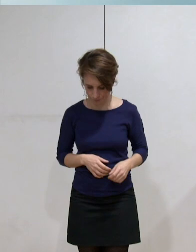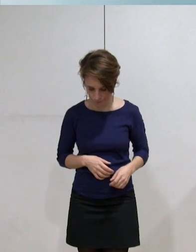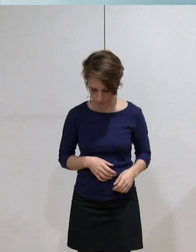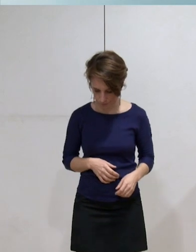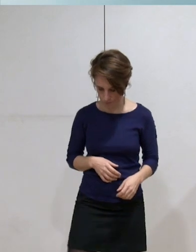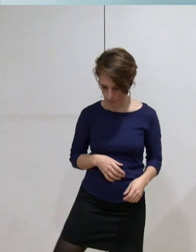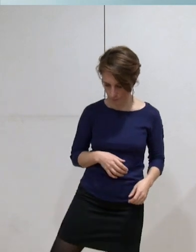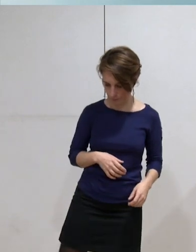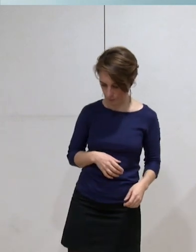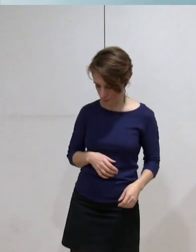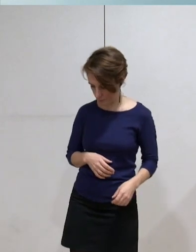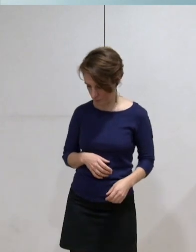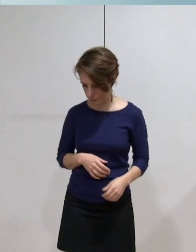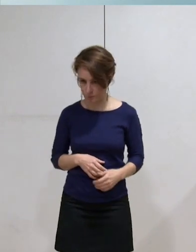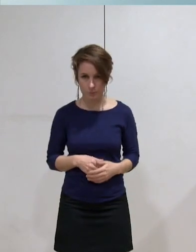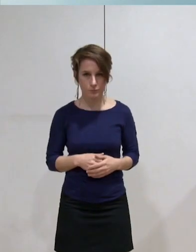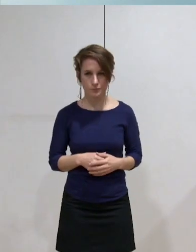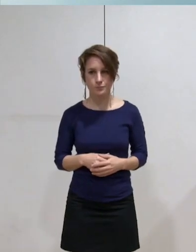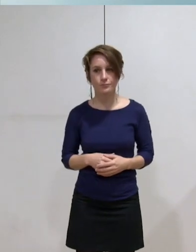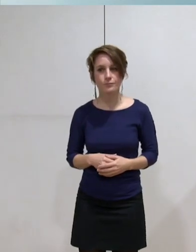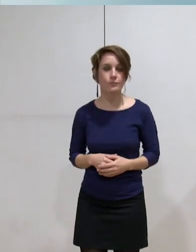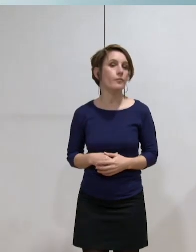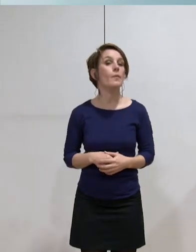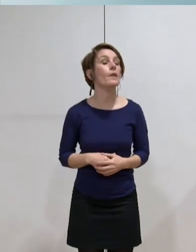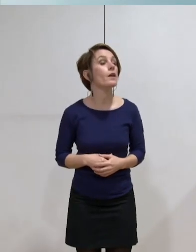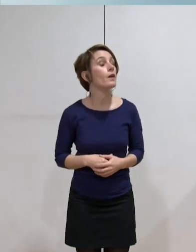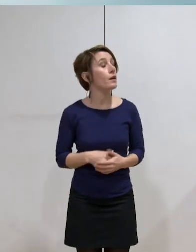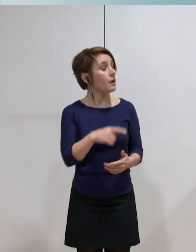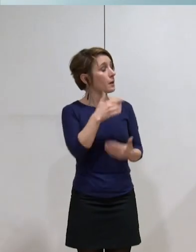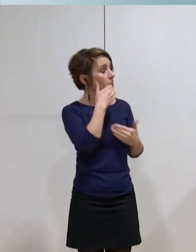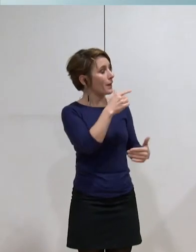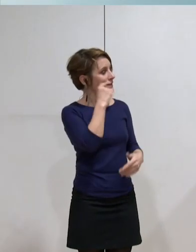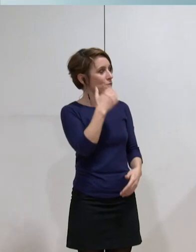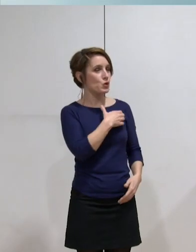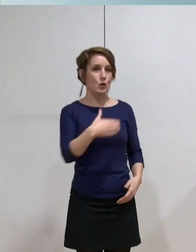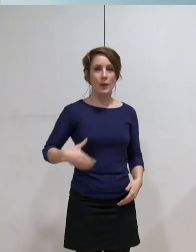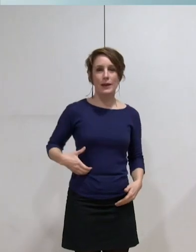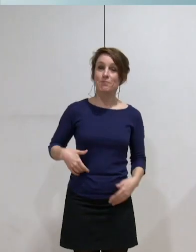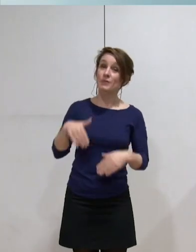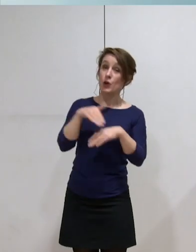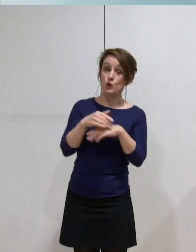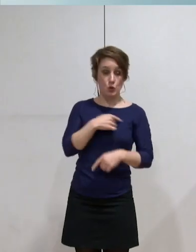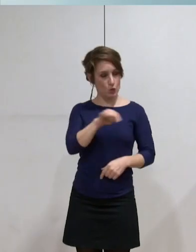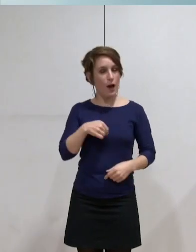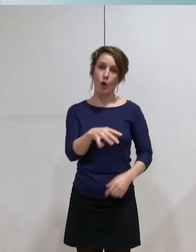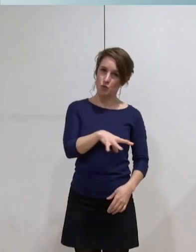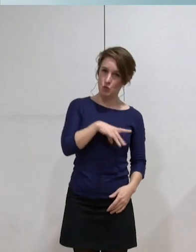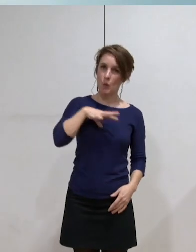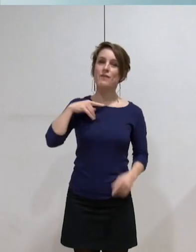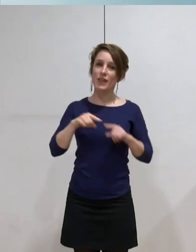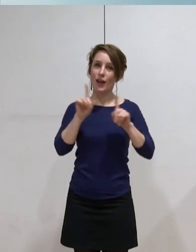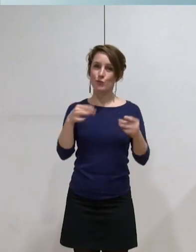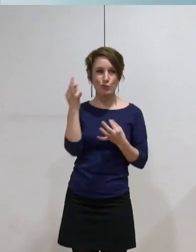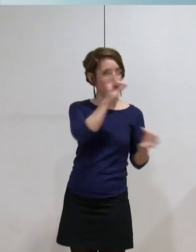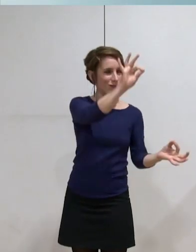Maire alors ce soir nous pouvons être fier du budget présenté devant le conseil municipal et nous pouvons tous ici